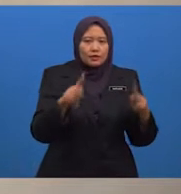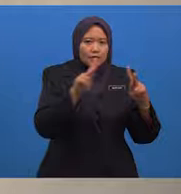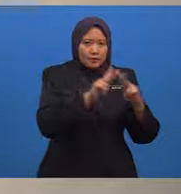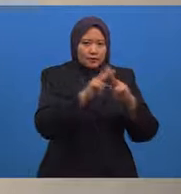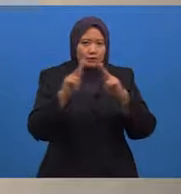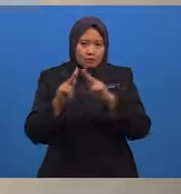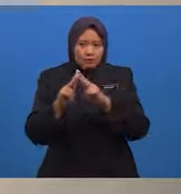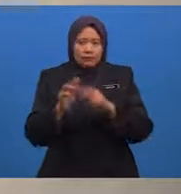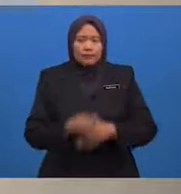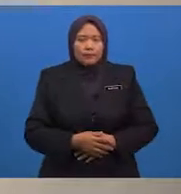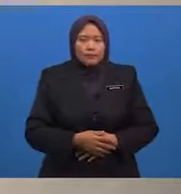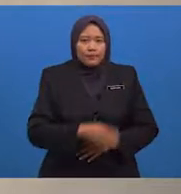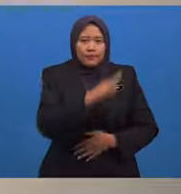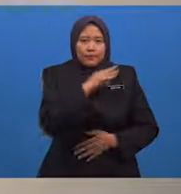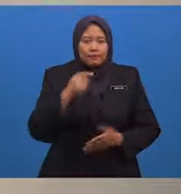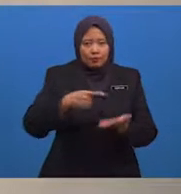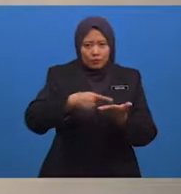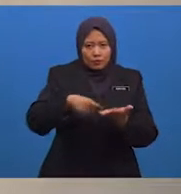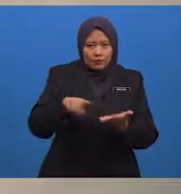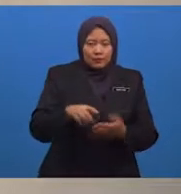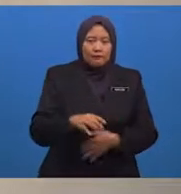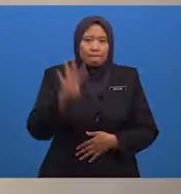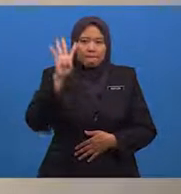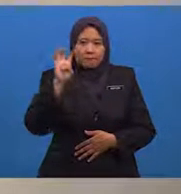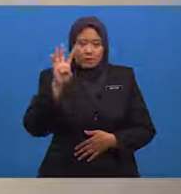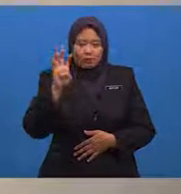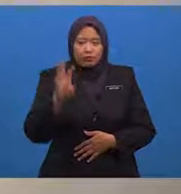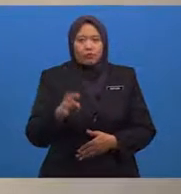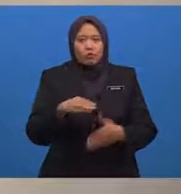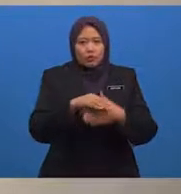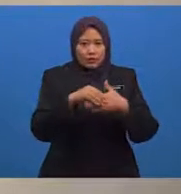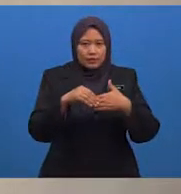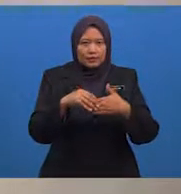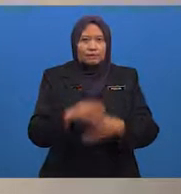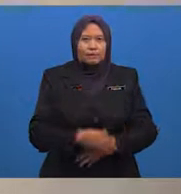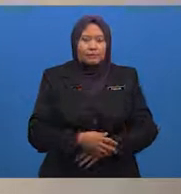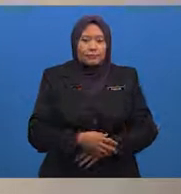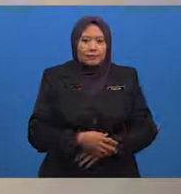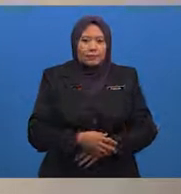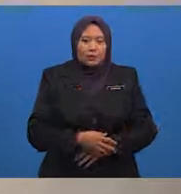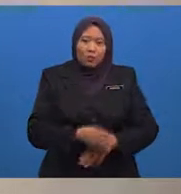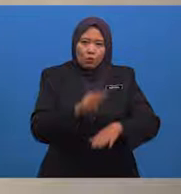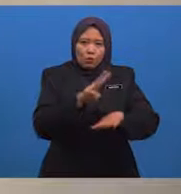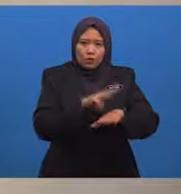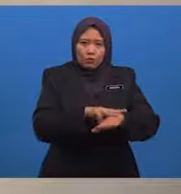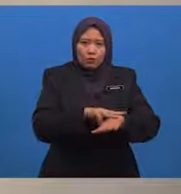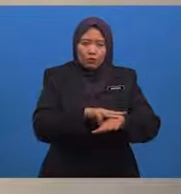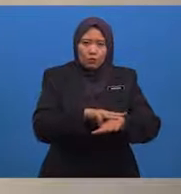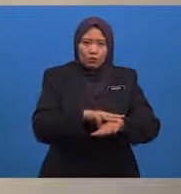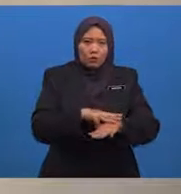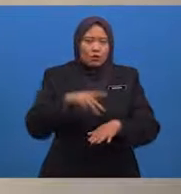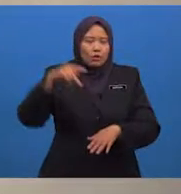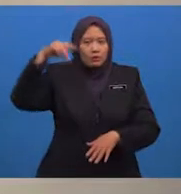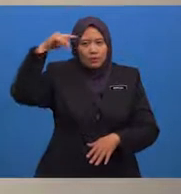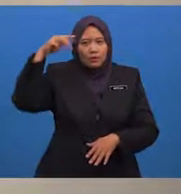Sewaktu Pak Mael sedang berbual dengan Fauziah tentang nasib hidup keluarga mereka,